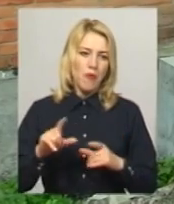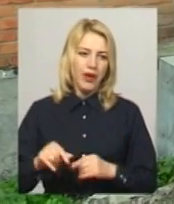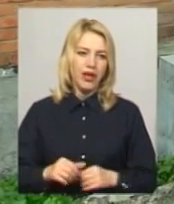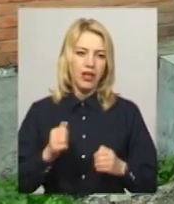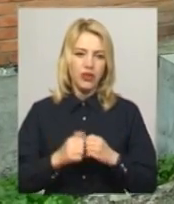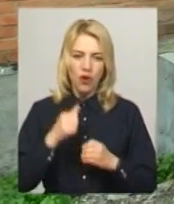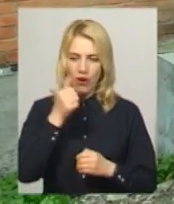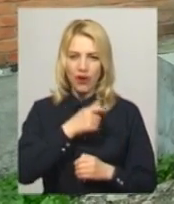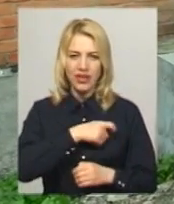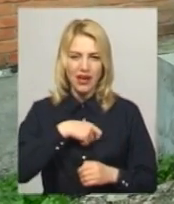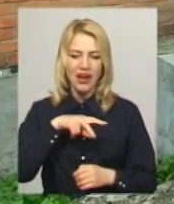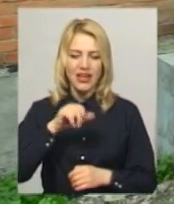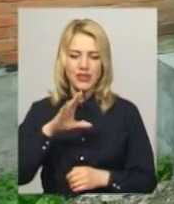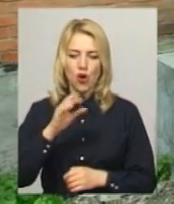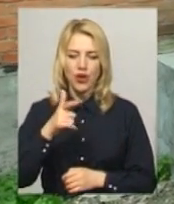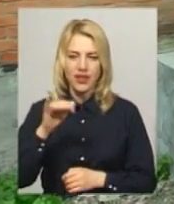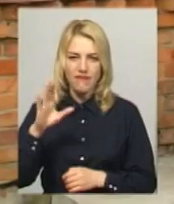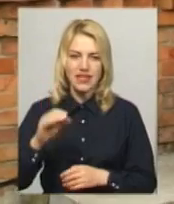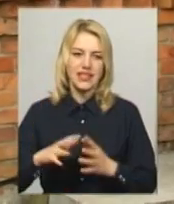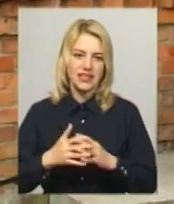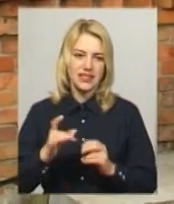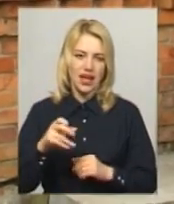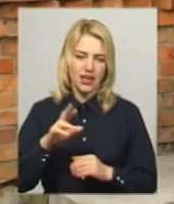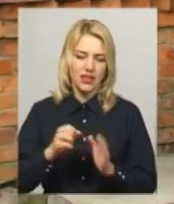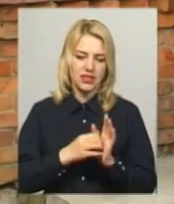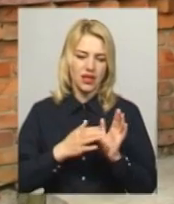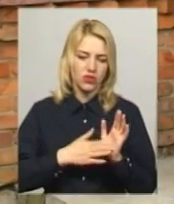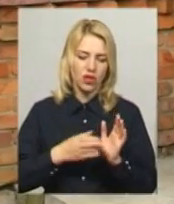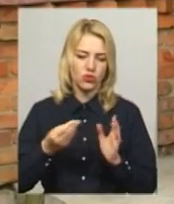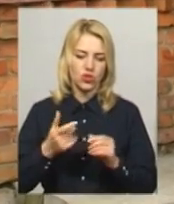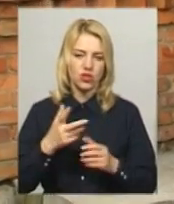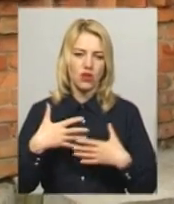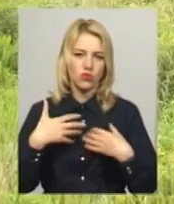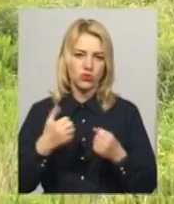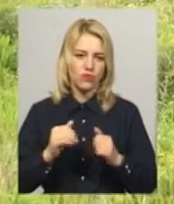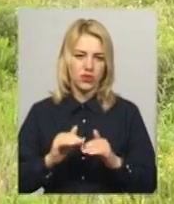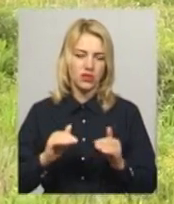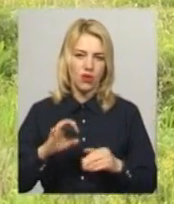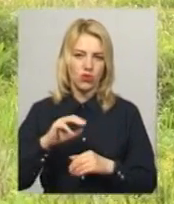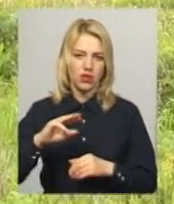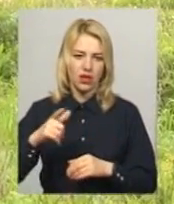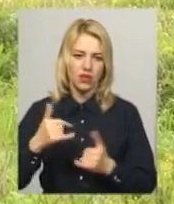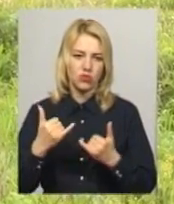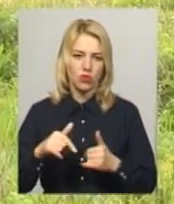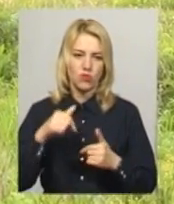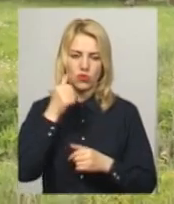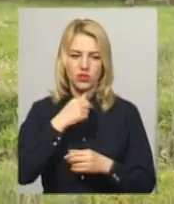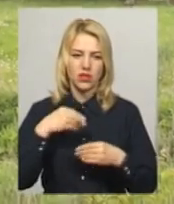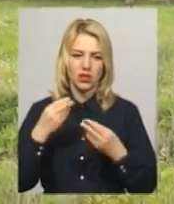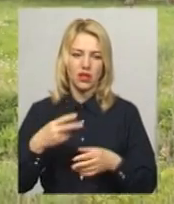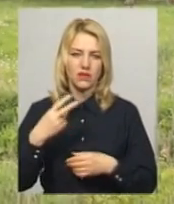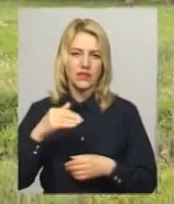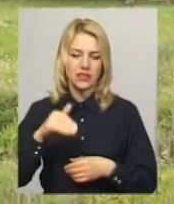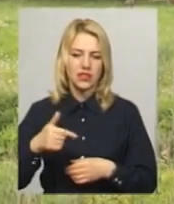Щороку депутати Лісогринівецької сільської ради закладають в бюджеті гроші на оздоровлені дітей ОТГ. Цього року надали 120 тисяч гривень на